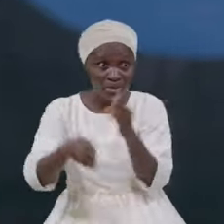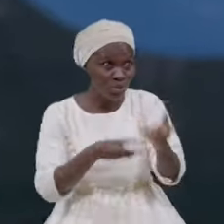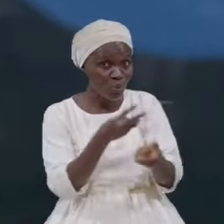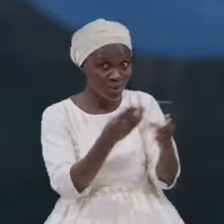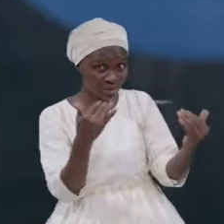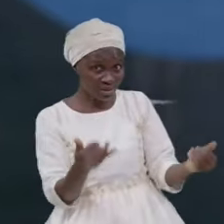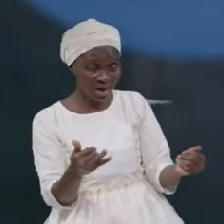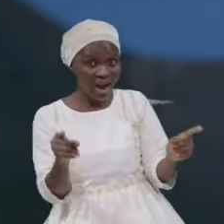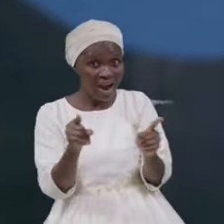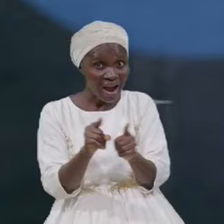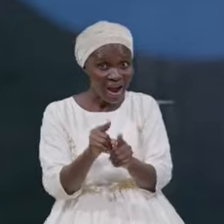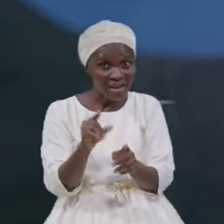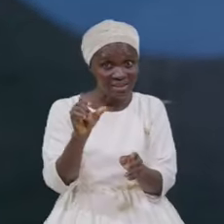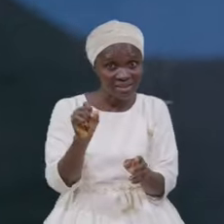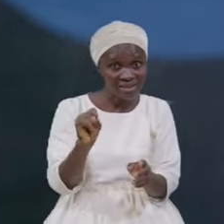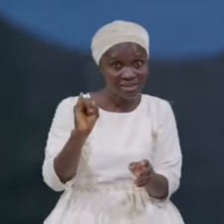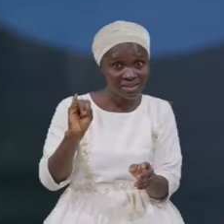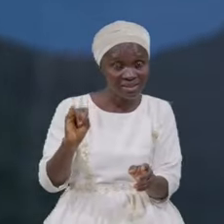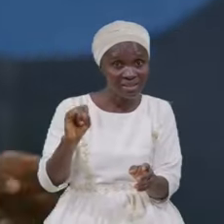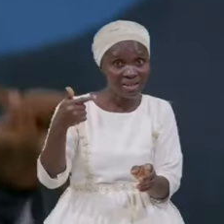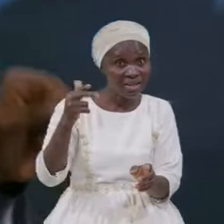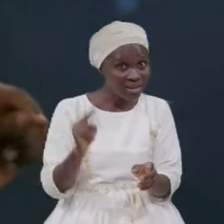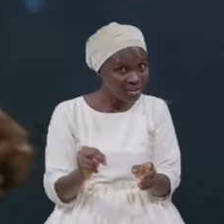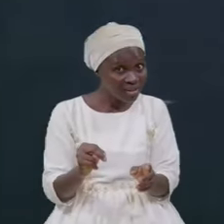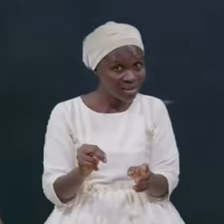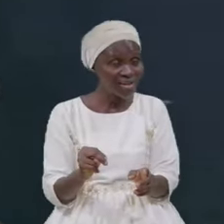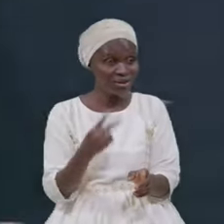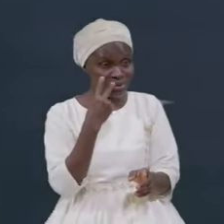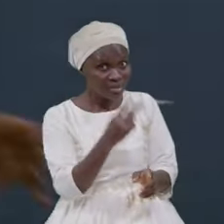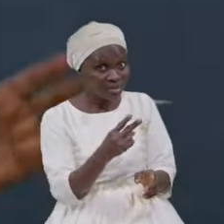tu écoutes l'Esprit de Dieu, il est sur le point de revenir.